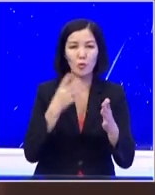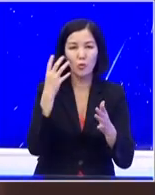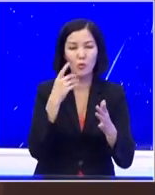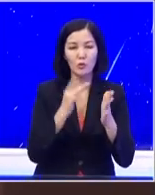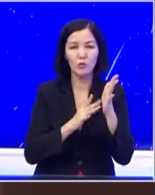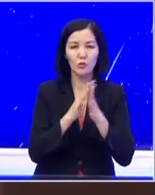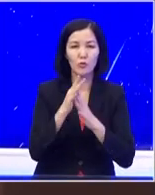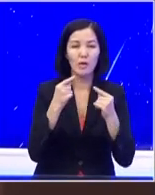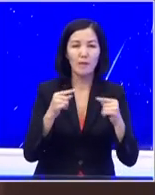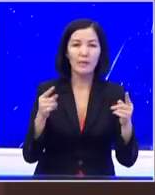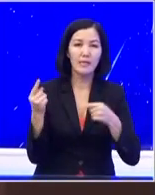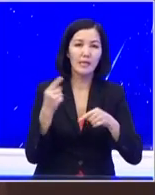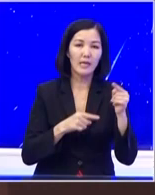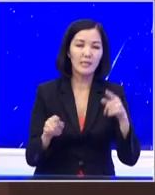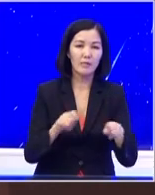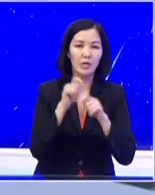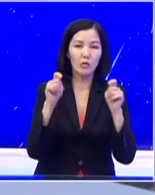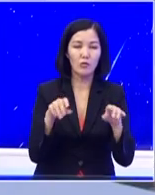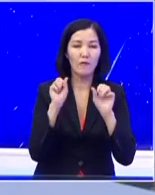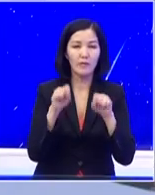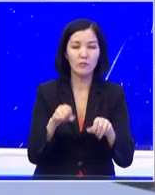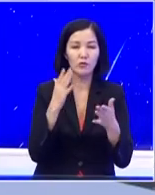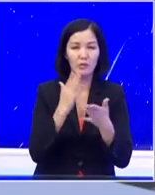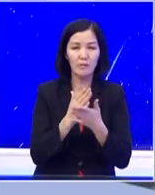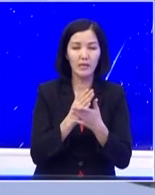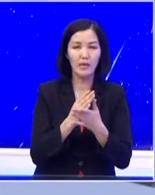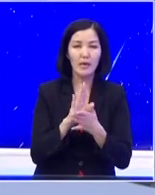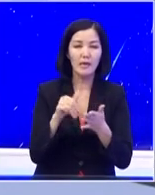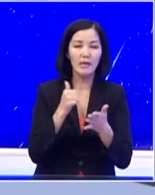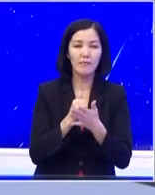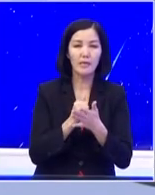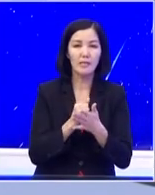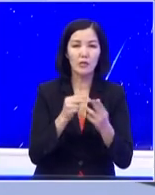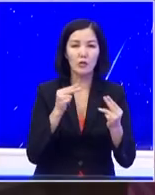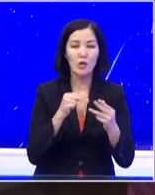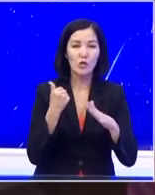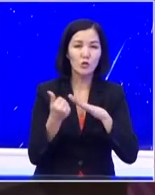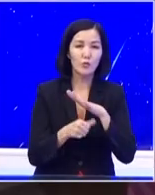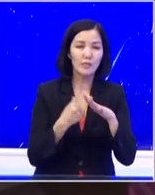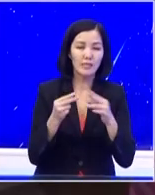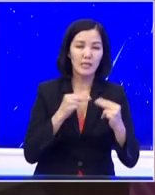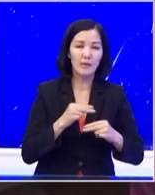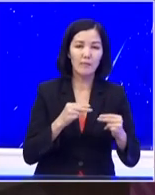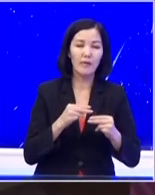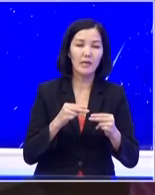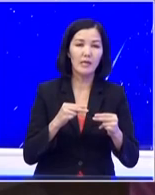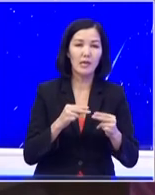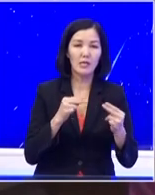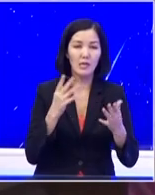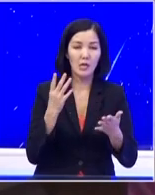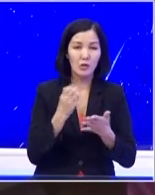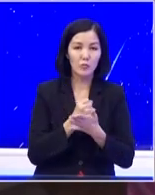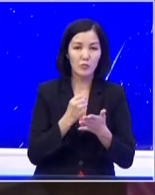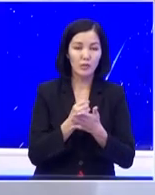тағы да басқа кәсіппен айналысуға мүмкіндіктері бар. Ең бастысы, жұмыссыздардың еңбек етіп кәсіптерін дамытуға